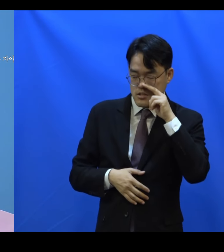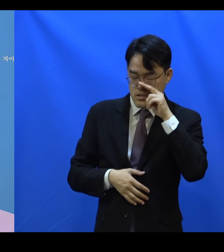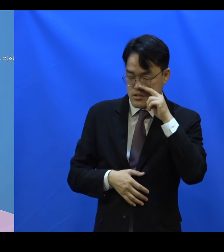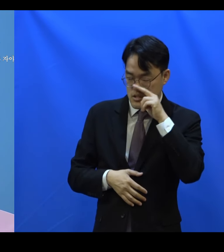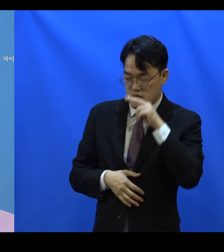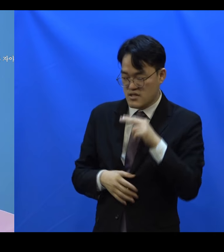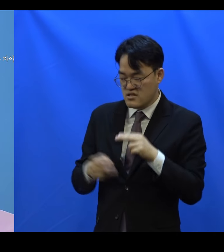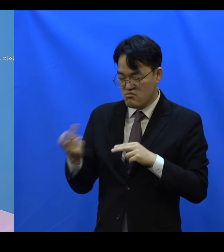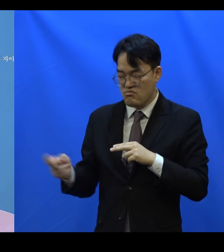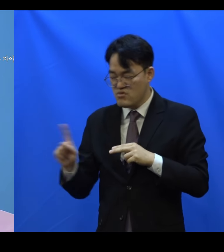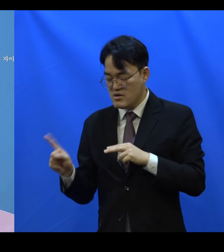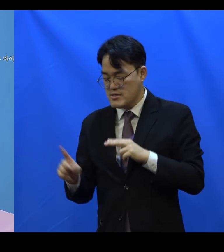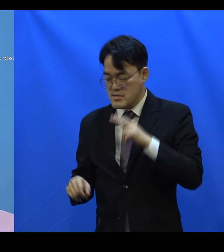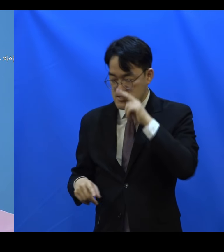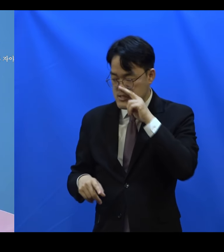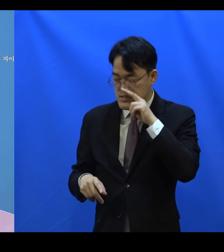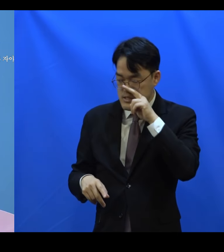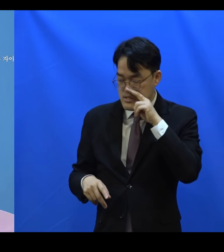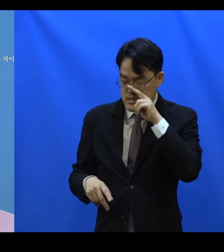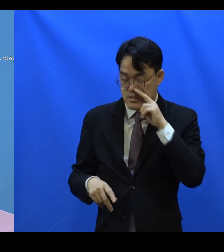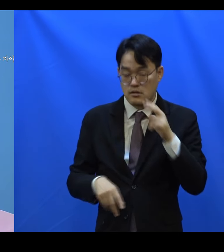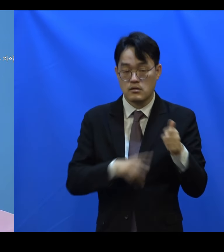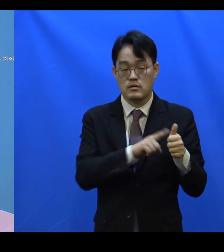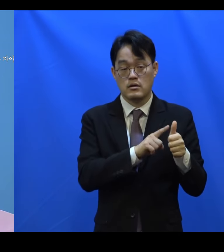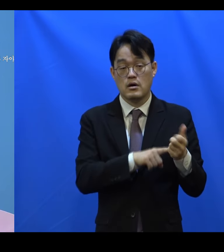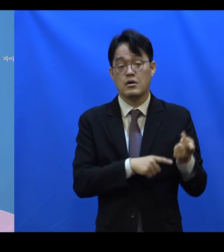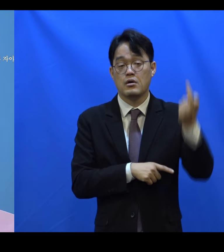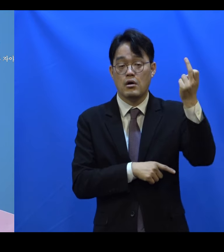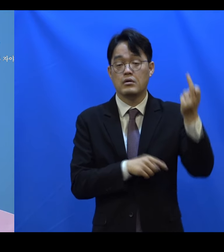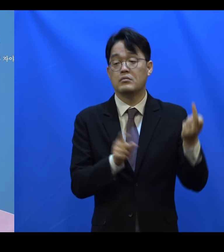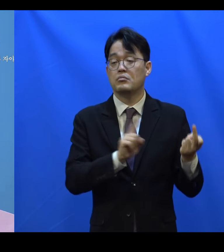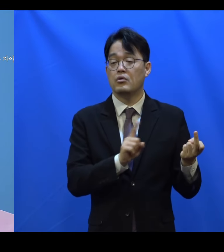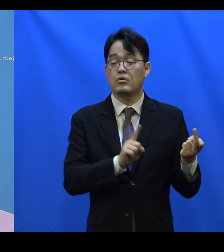사람들은 현대판 바리새인이 될 가능성이 높습니다.